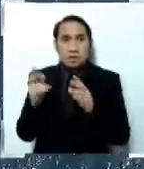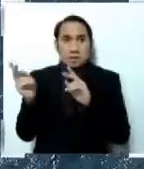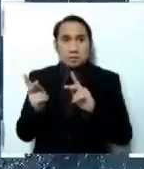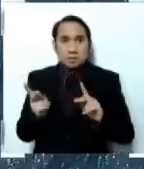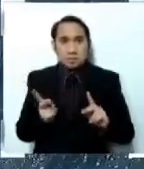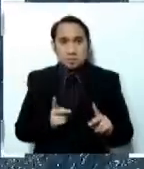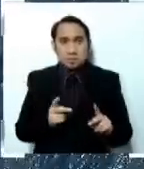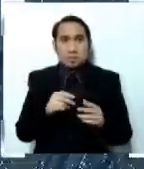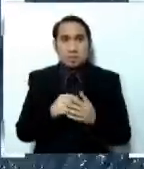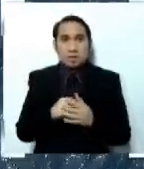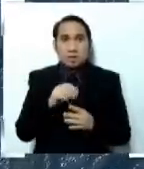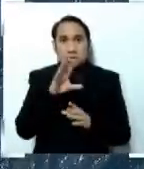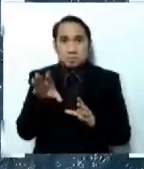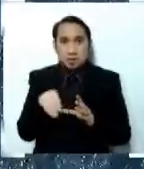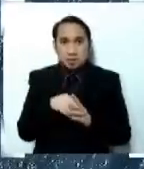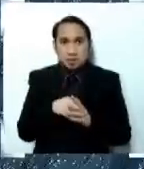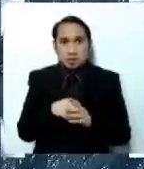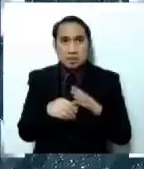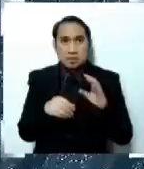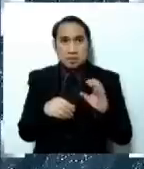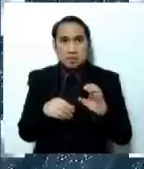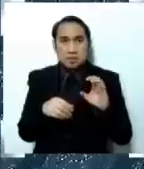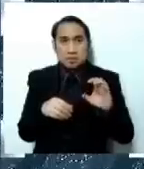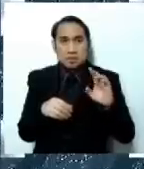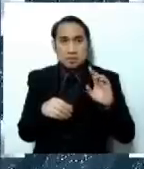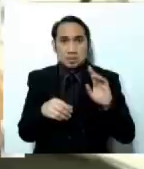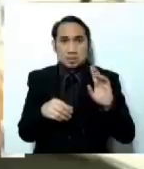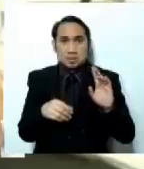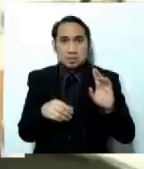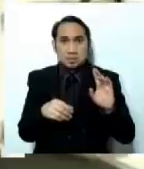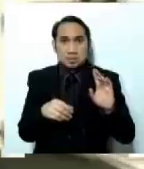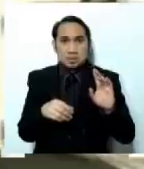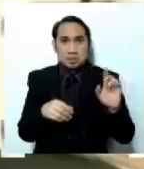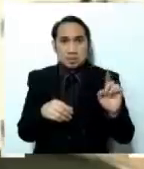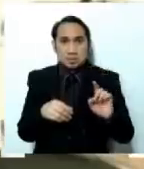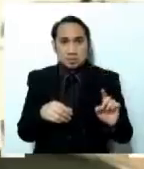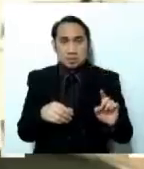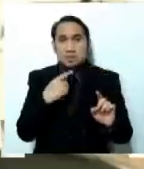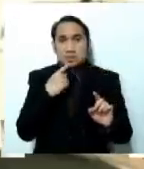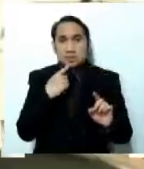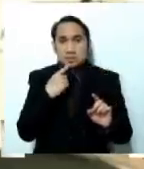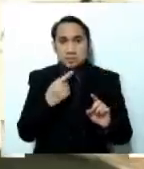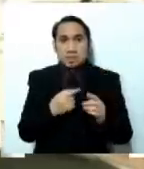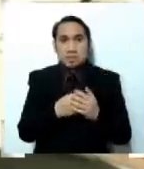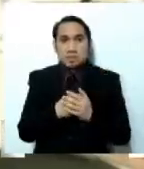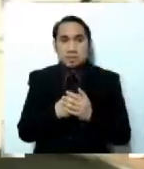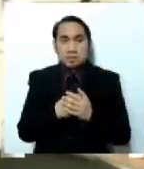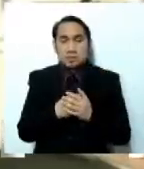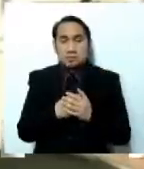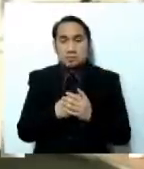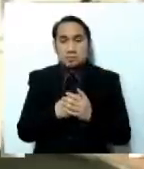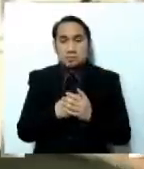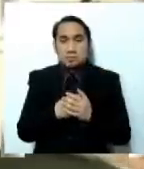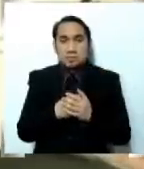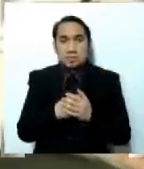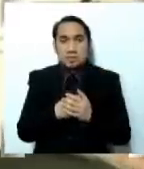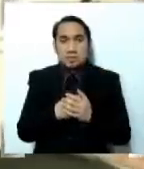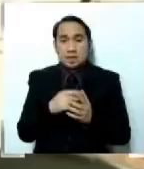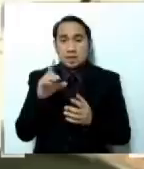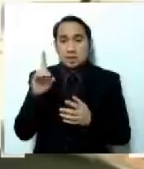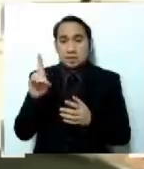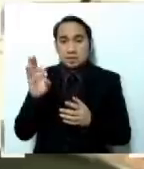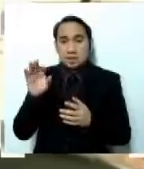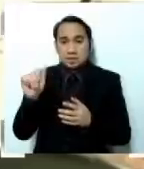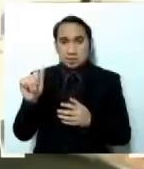ating EEZ. Sa serye ng mga mensahe sa social media, babala ni Foreign Affairs Secretary Teddy Boy Loxin, ang DFA lang ang